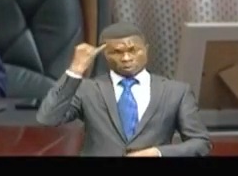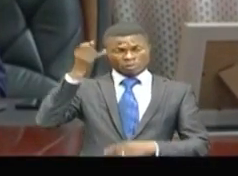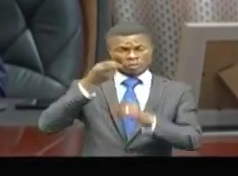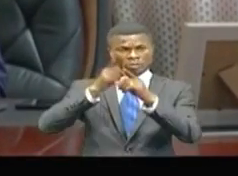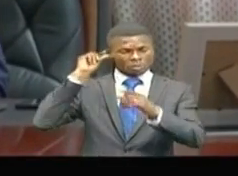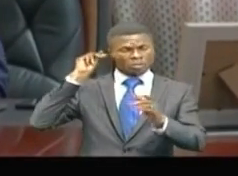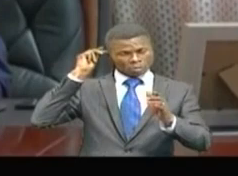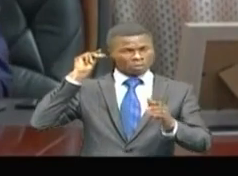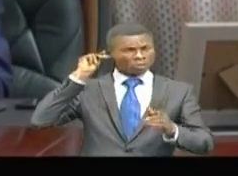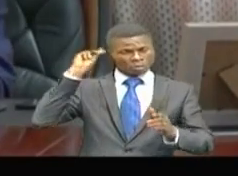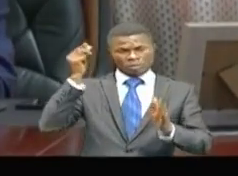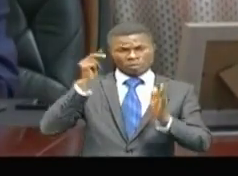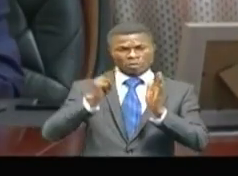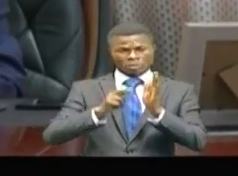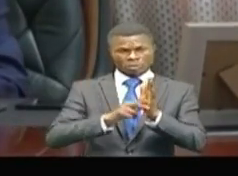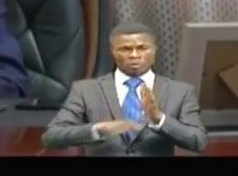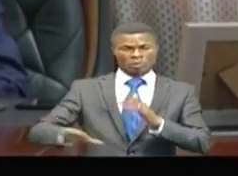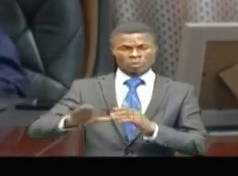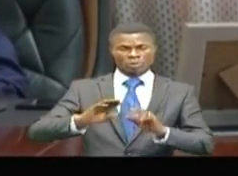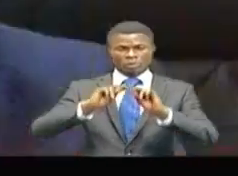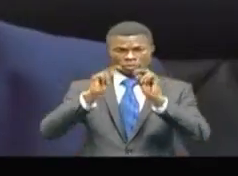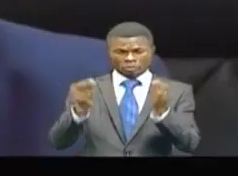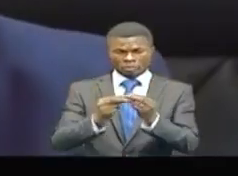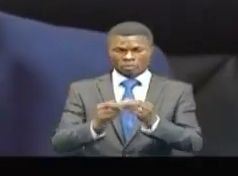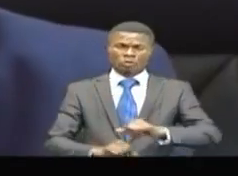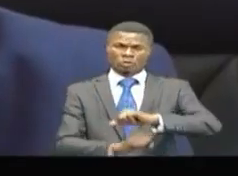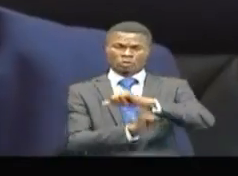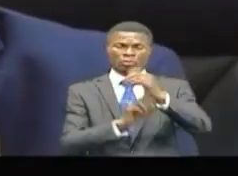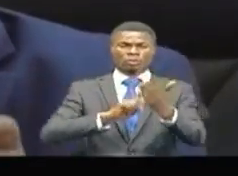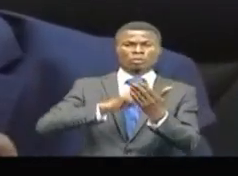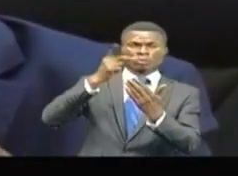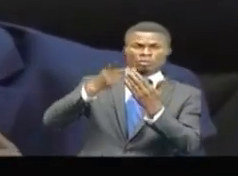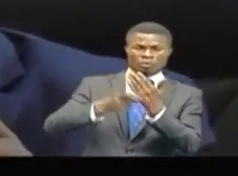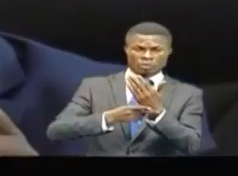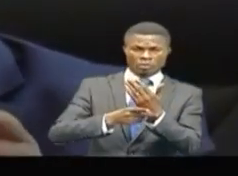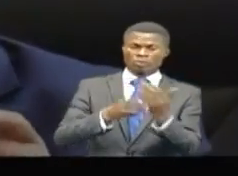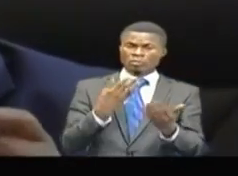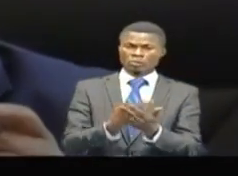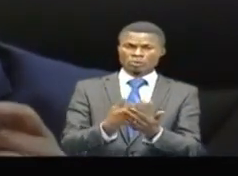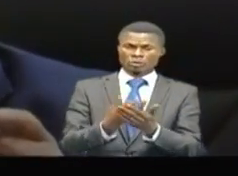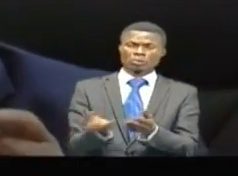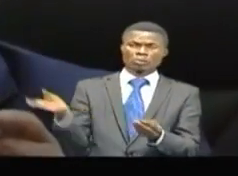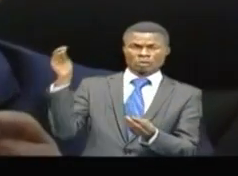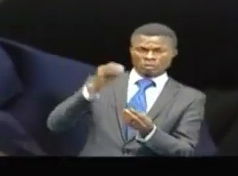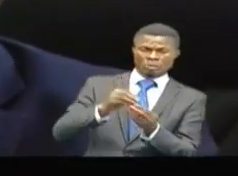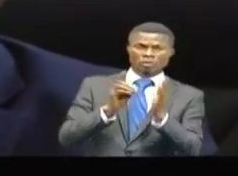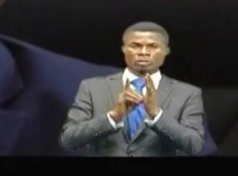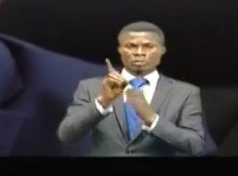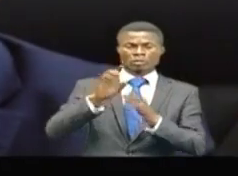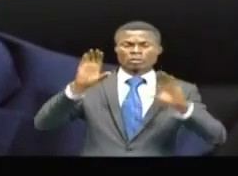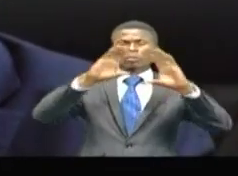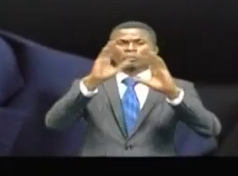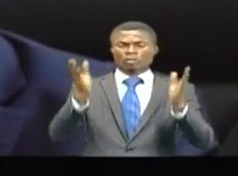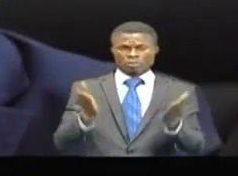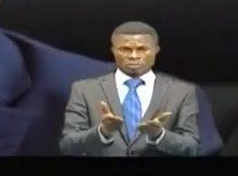gouvernement de la République à travers la cellule d'appui du programme d'urgence intégrée de développement